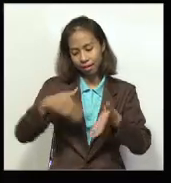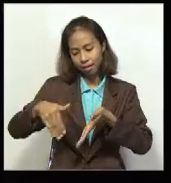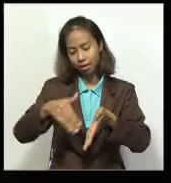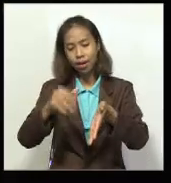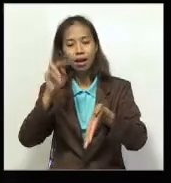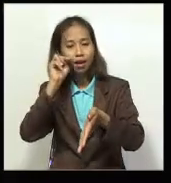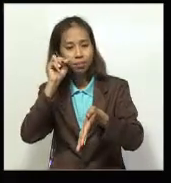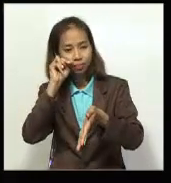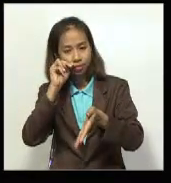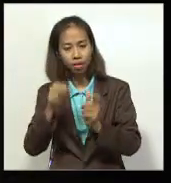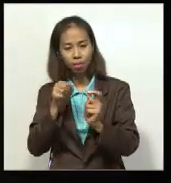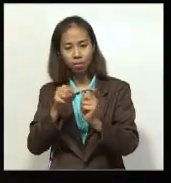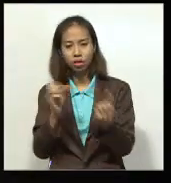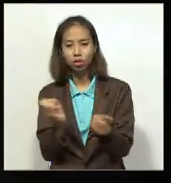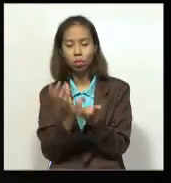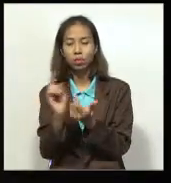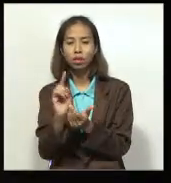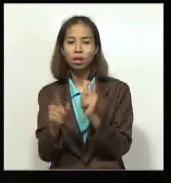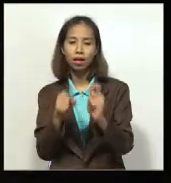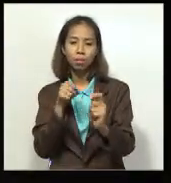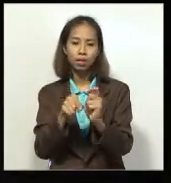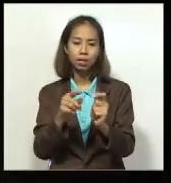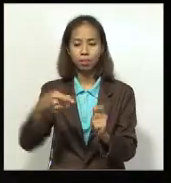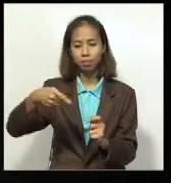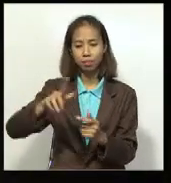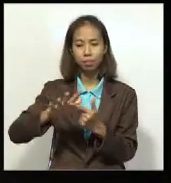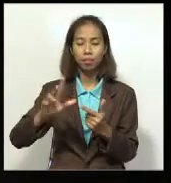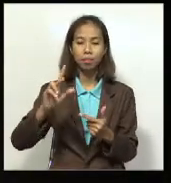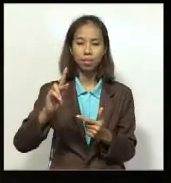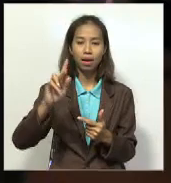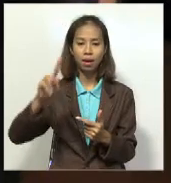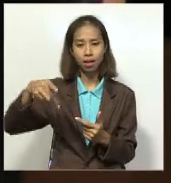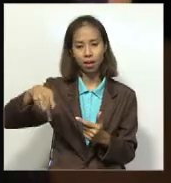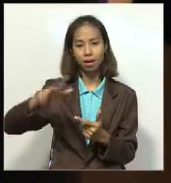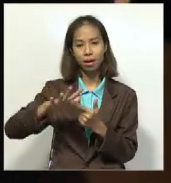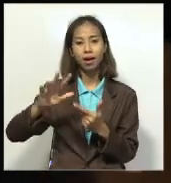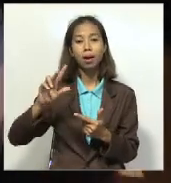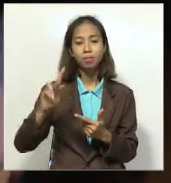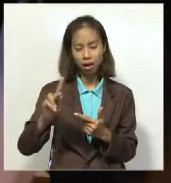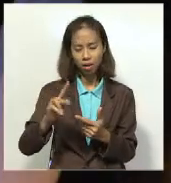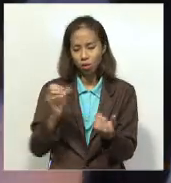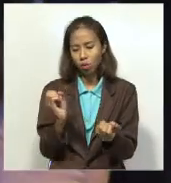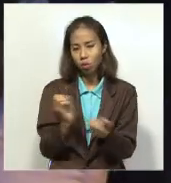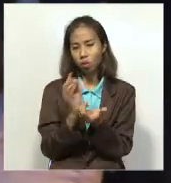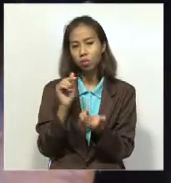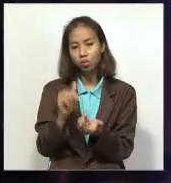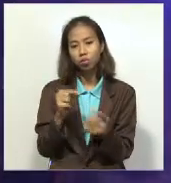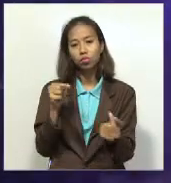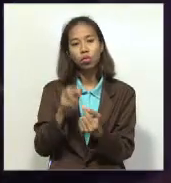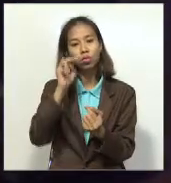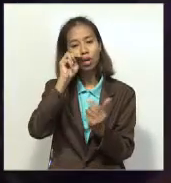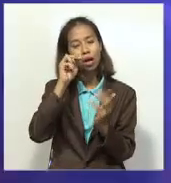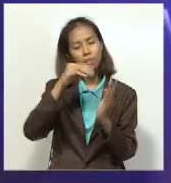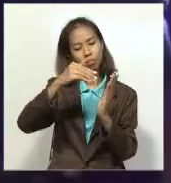ขงอำเภอที่ได้รับผลกระทบอำเภอแรกคืออำเภอปากคาดที่อยู่ติดกับอำเภอรัตวาปีนะคะที่ได้รับผลกระทบจากน้ำ